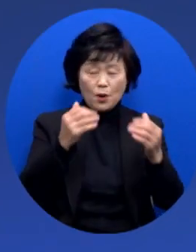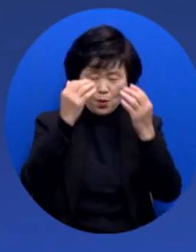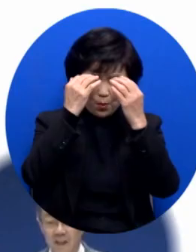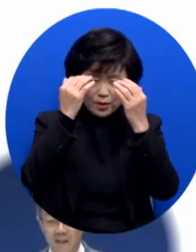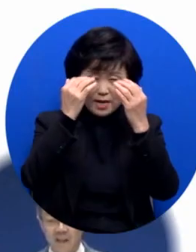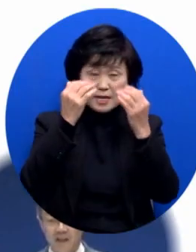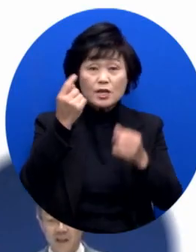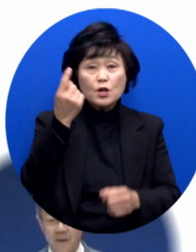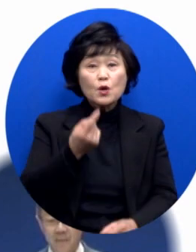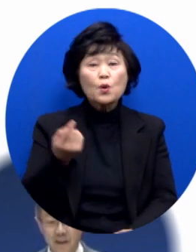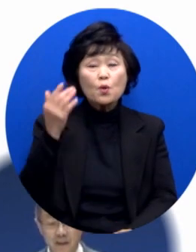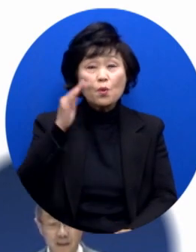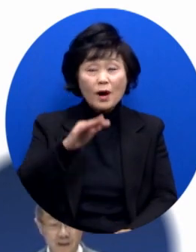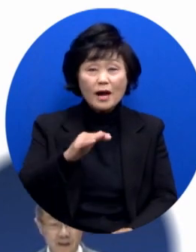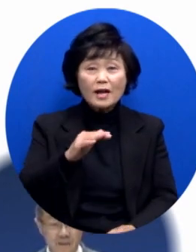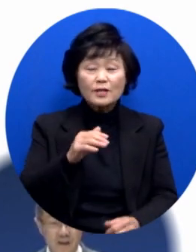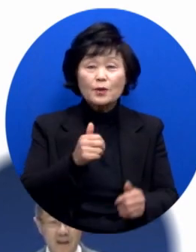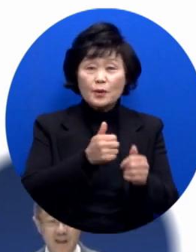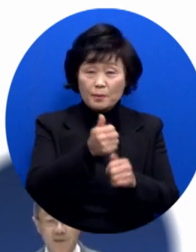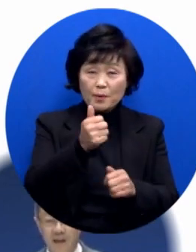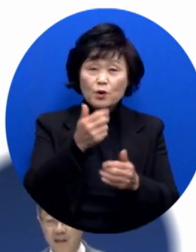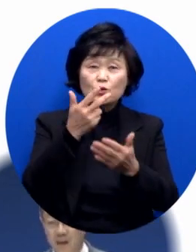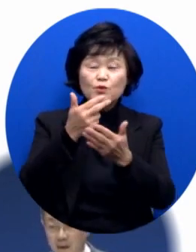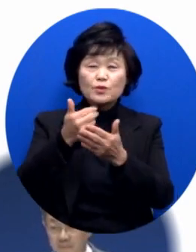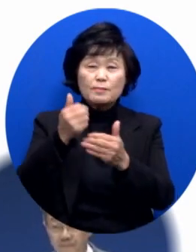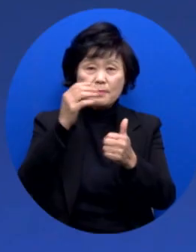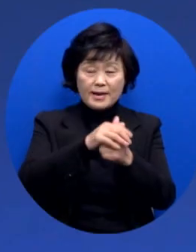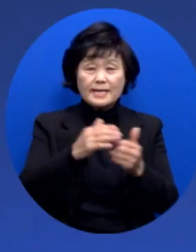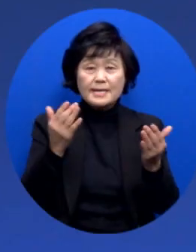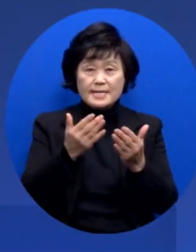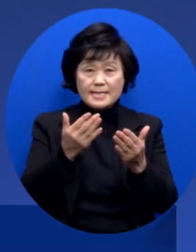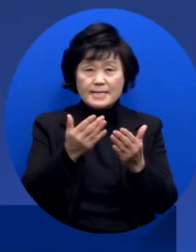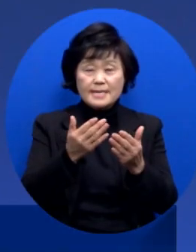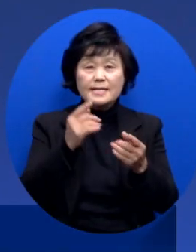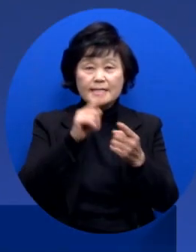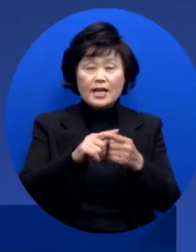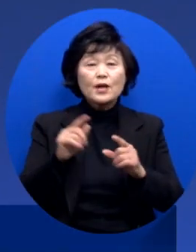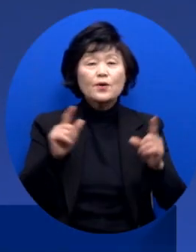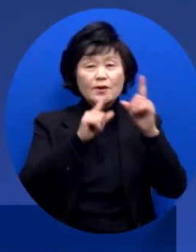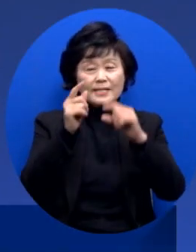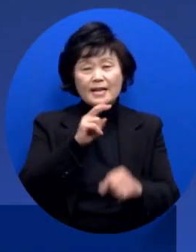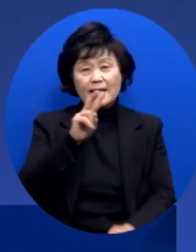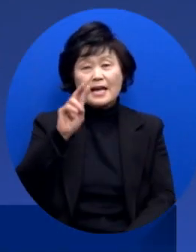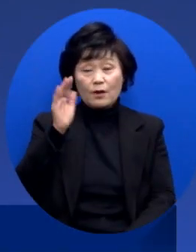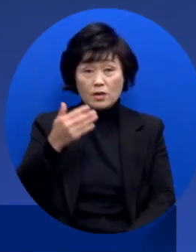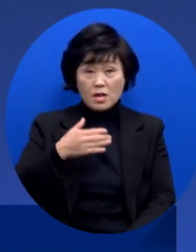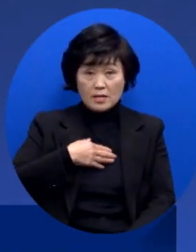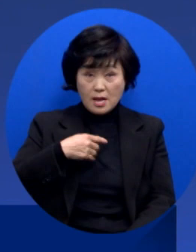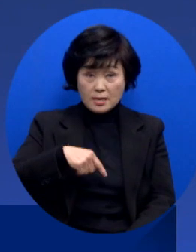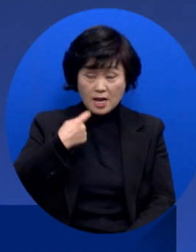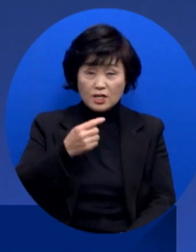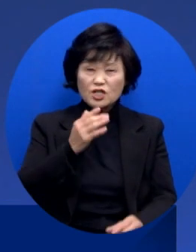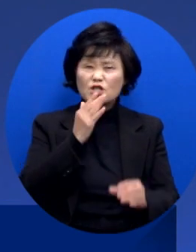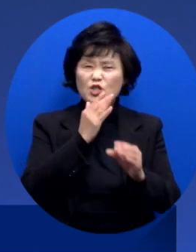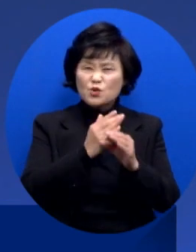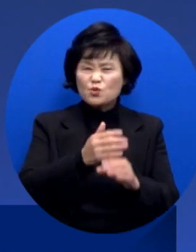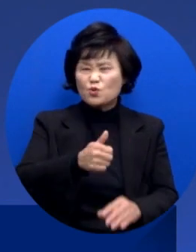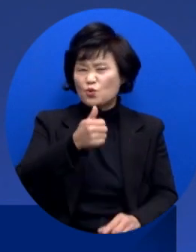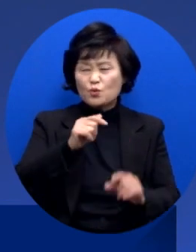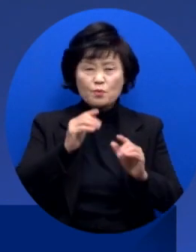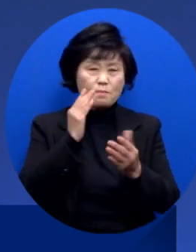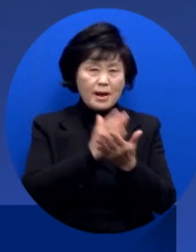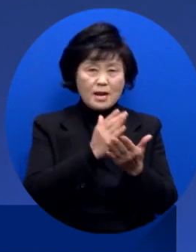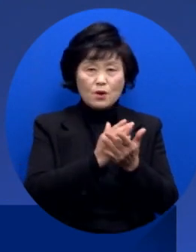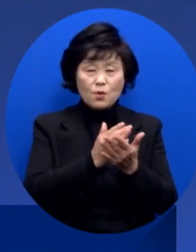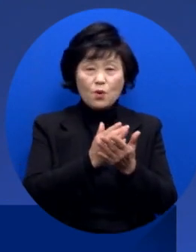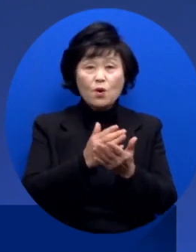주님이 주인인 삶을 살아야 한다고 전했습니다. 내가 중심이 되고 내가 나를 이끌어가려는 삶의 태도를